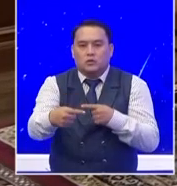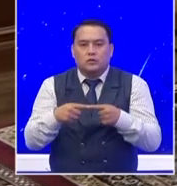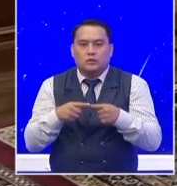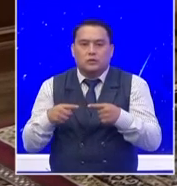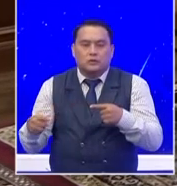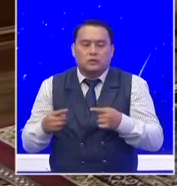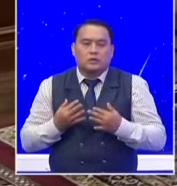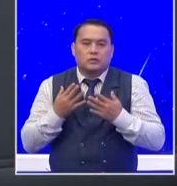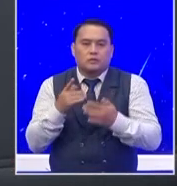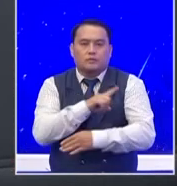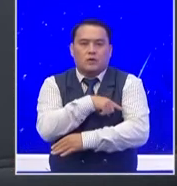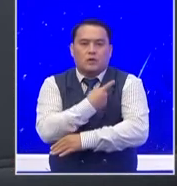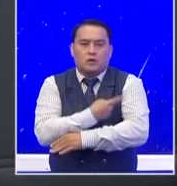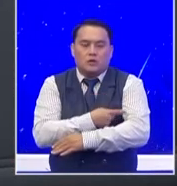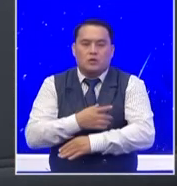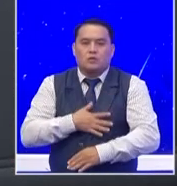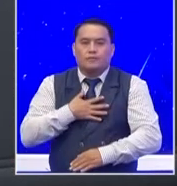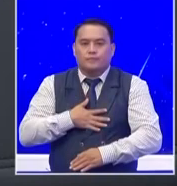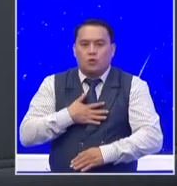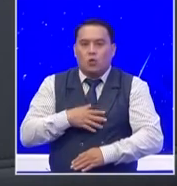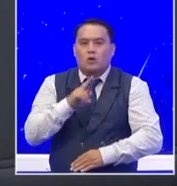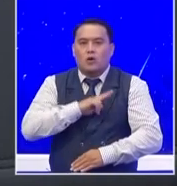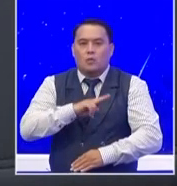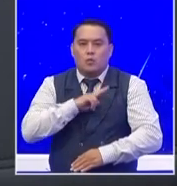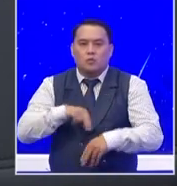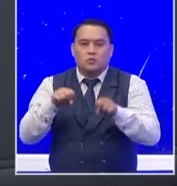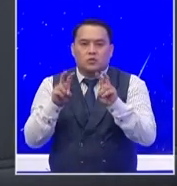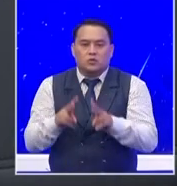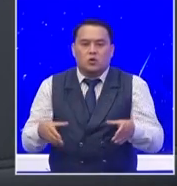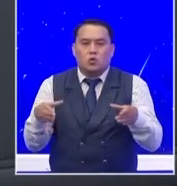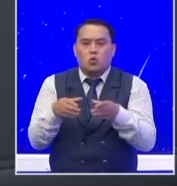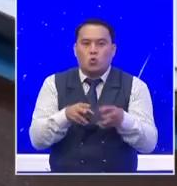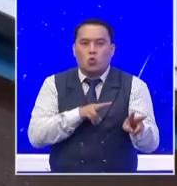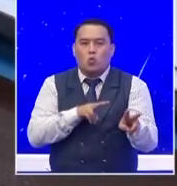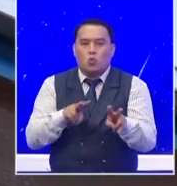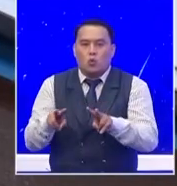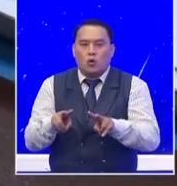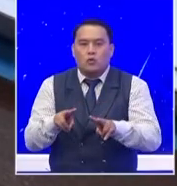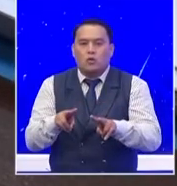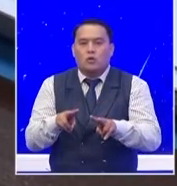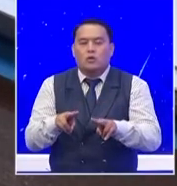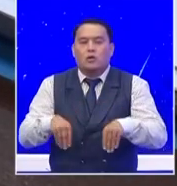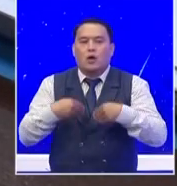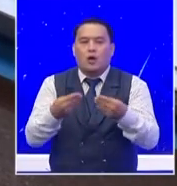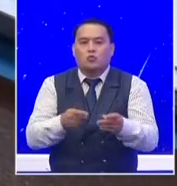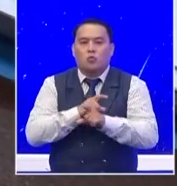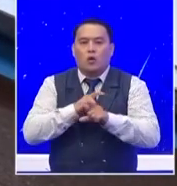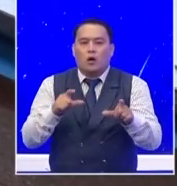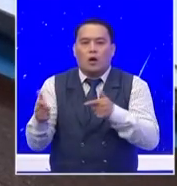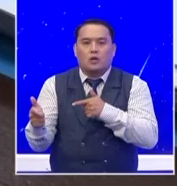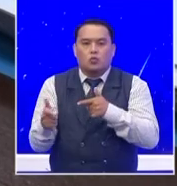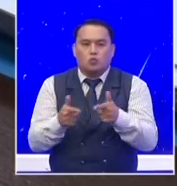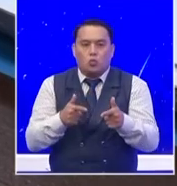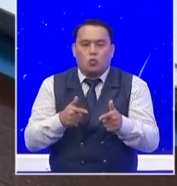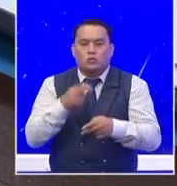требования. Кроме того, неудовлетворительно признана работа специальной мониторинговой группы, которая выдает акт готовности объекта к работе